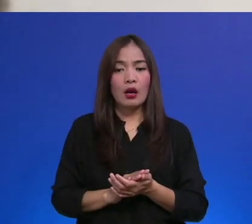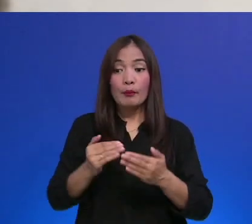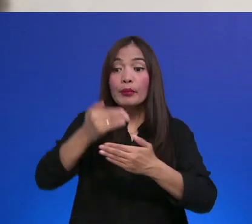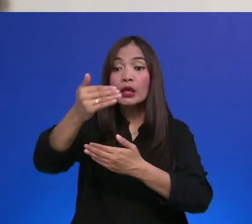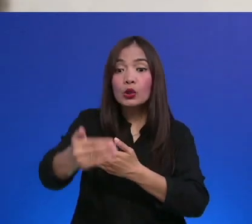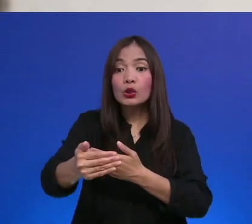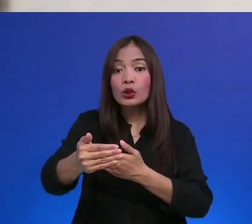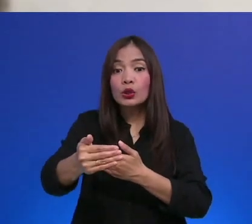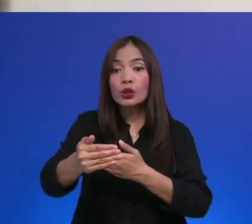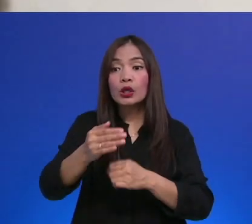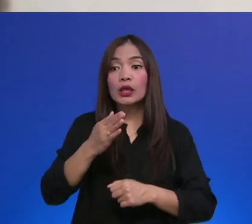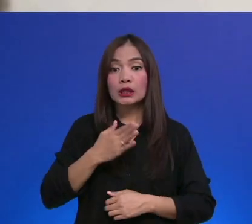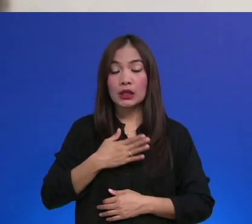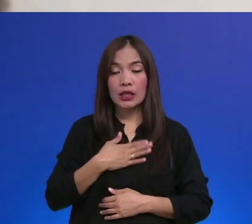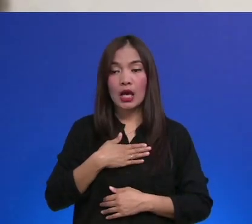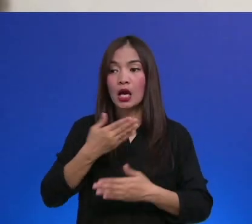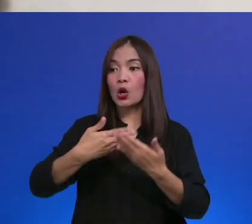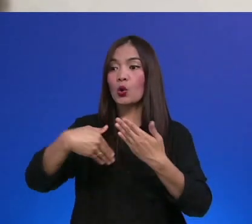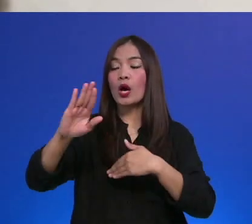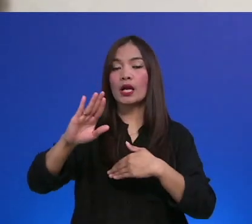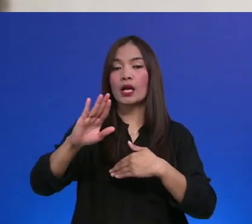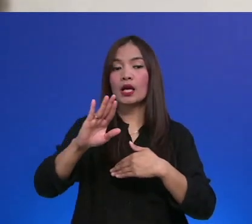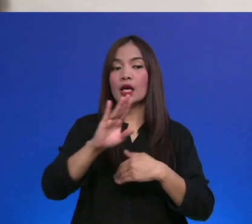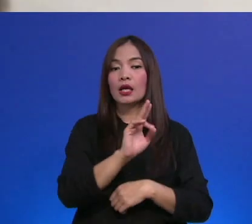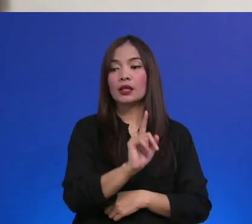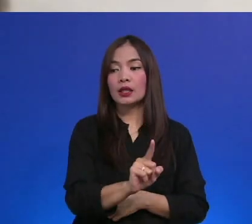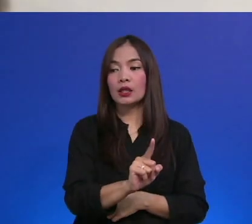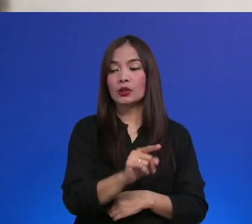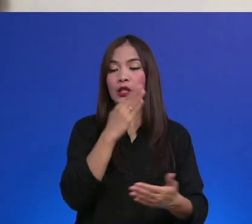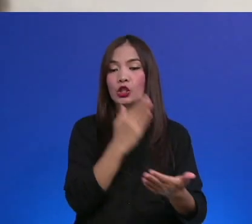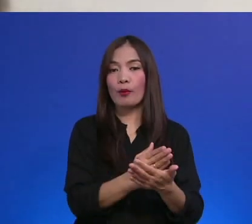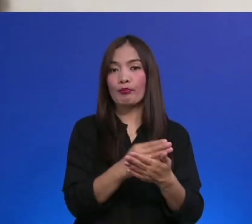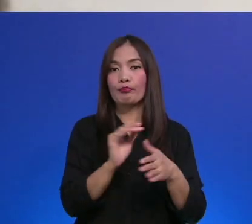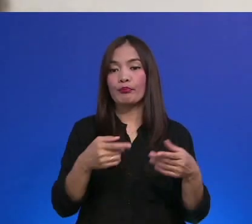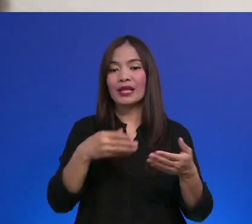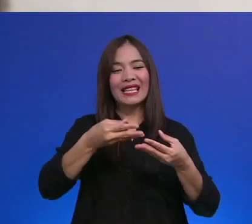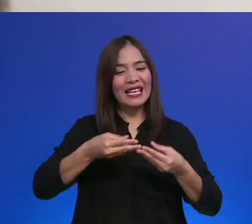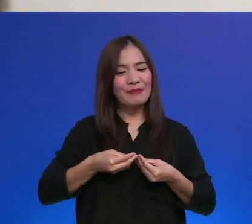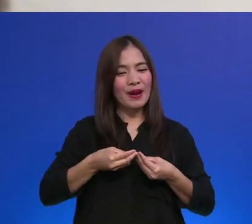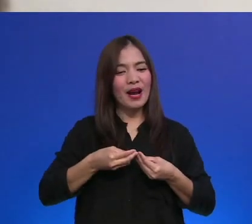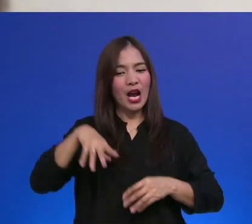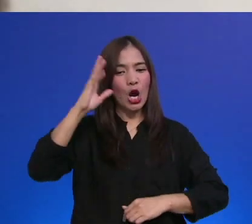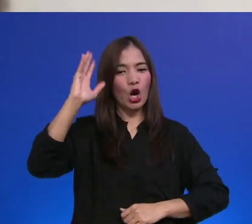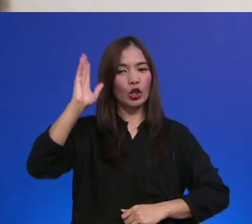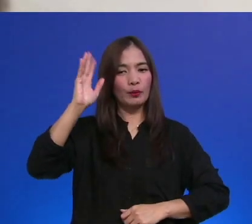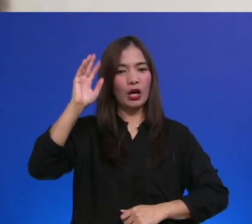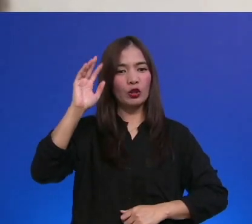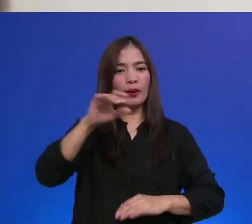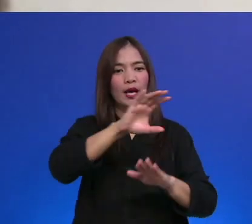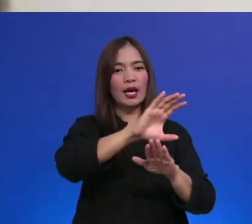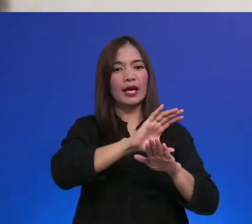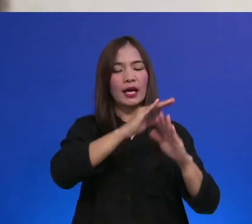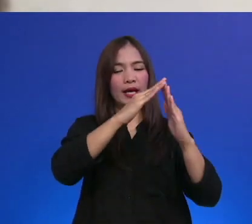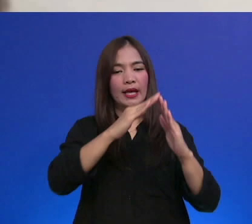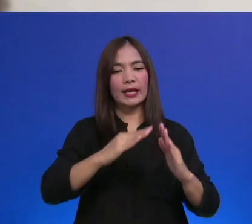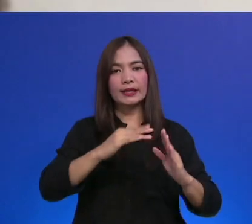saya keluar dari satu saya berhenti menerima undangan dari kota suatu gereja